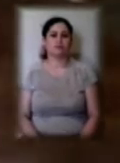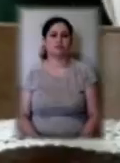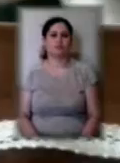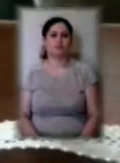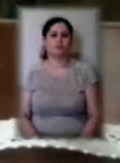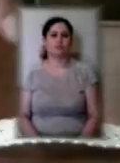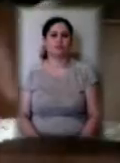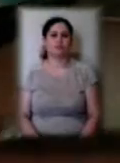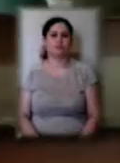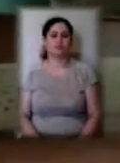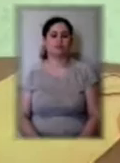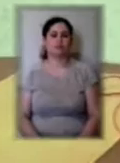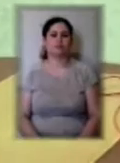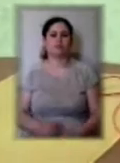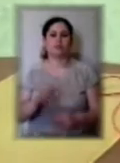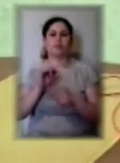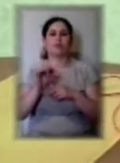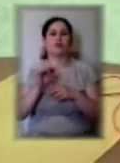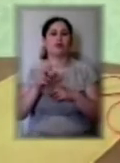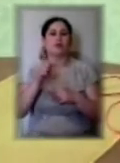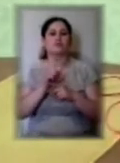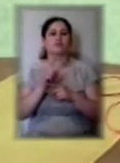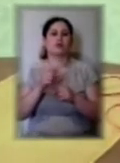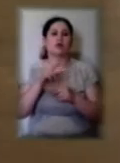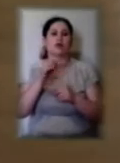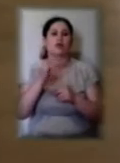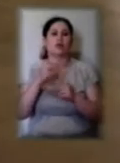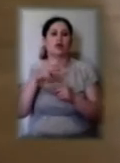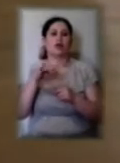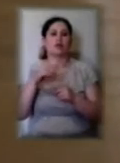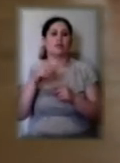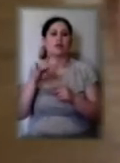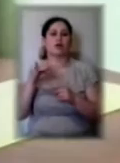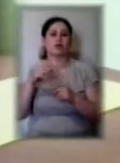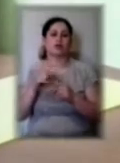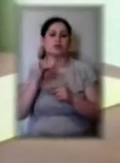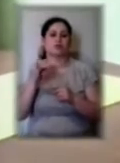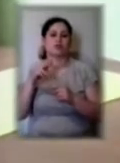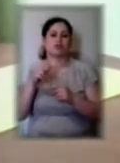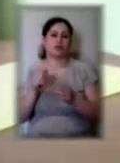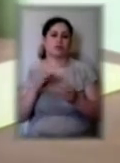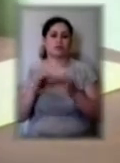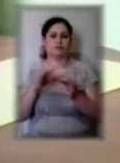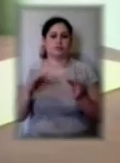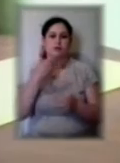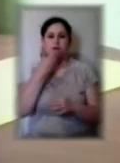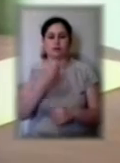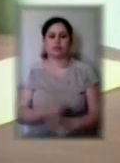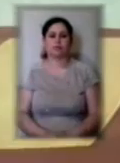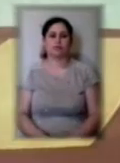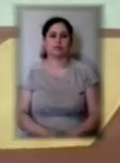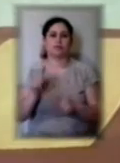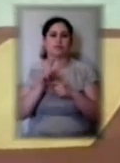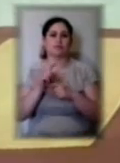вспыхнуть. Виготовлені свічки майстриня декорує ляним мережевим або стрічками. Такая вот свечечка будет гореть 5